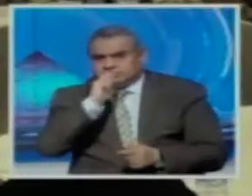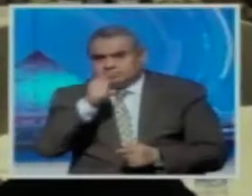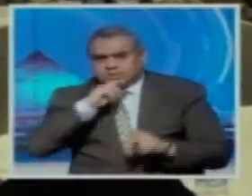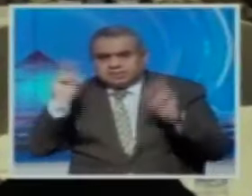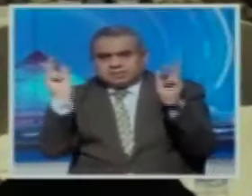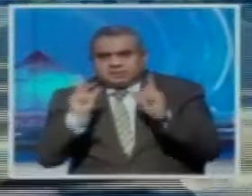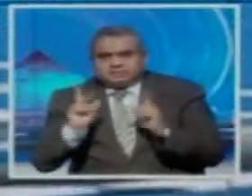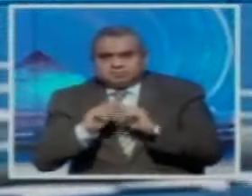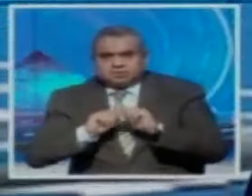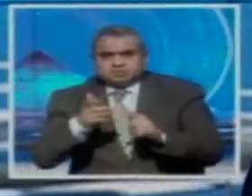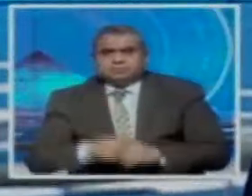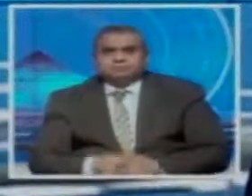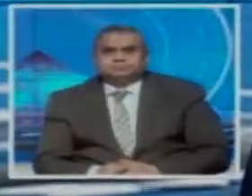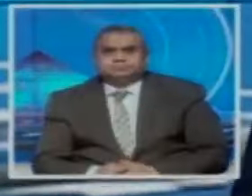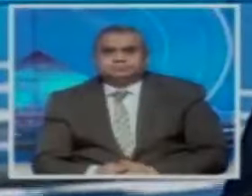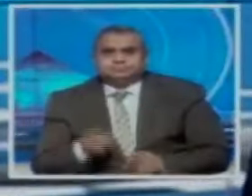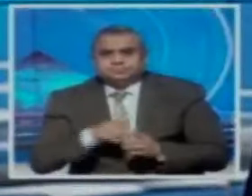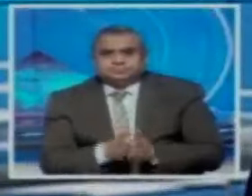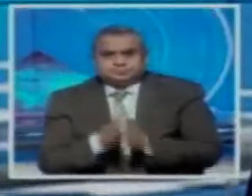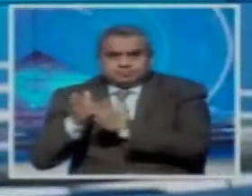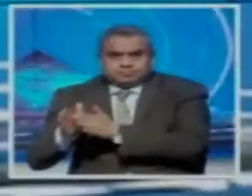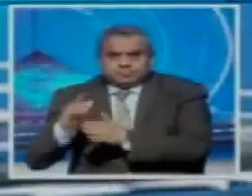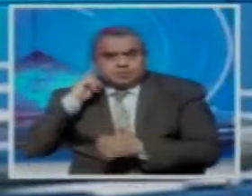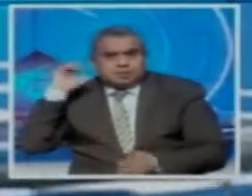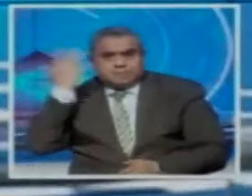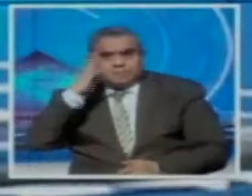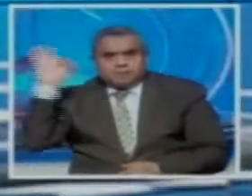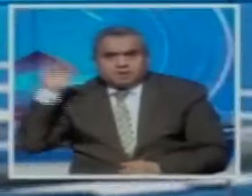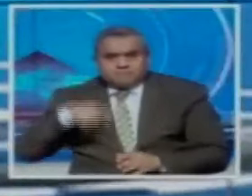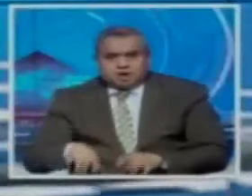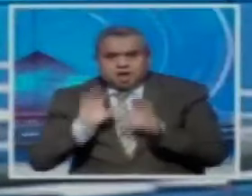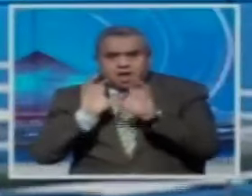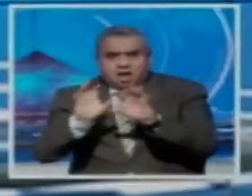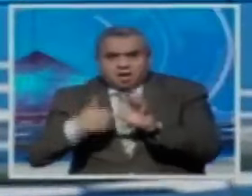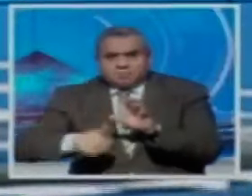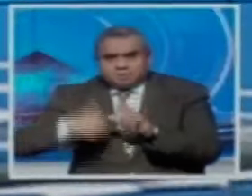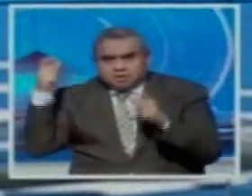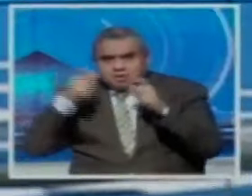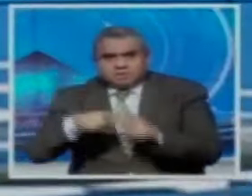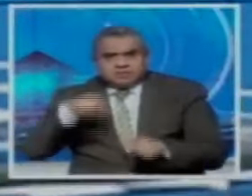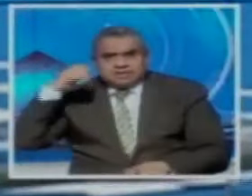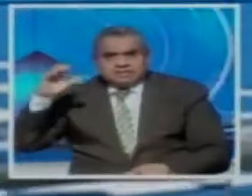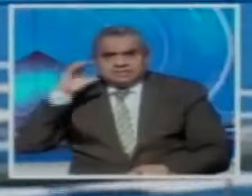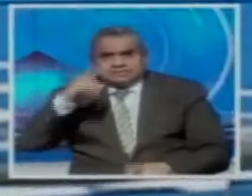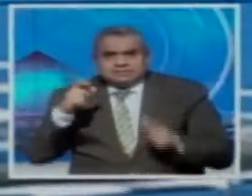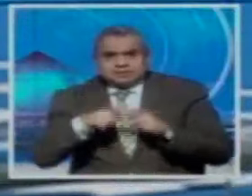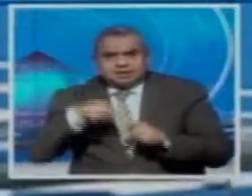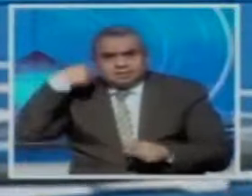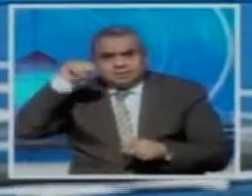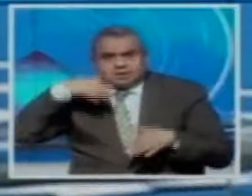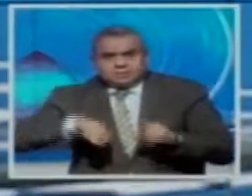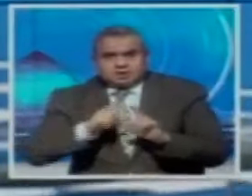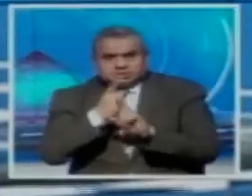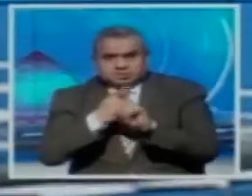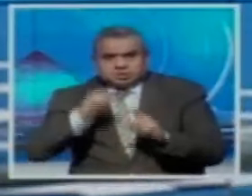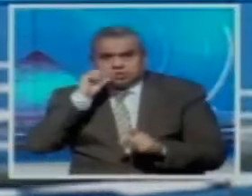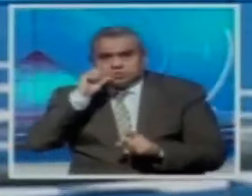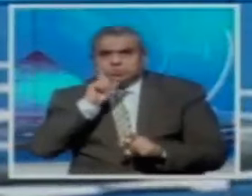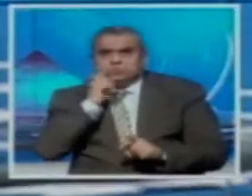التلفزيون المصري. وعودة إلى الملف الأبرز في نشرتنا، حيث عقد الرئيس عبد الفتاح السيسي اجتماعا مع رئيس